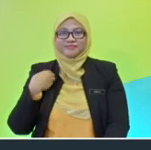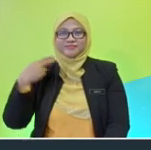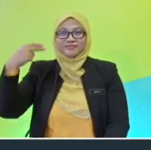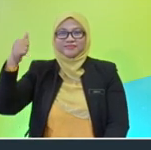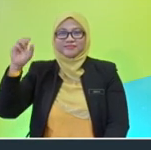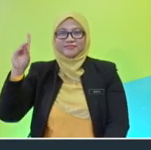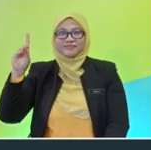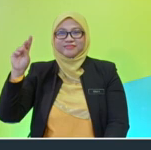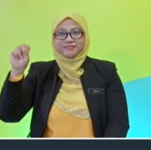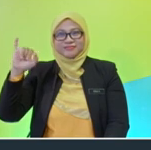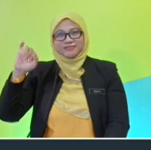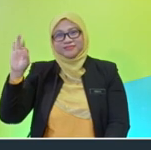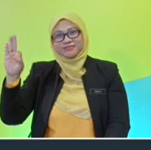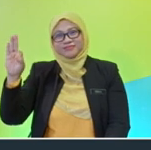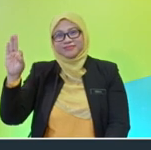juga